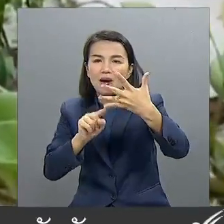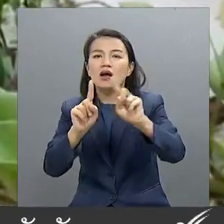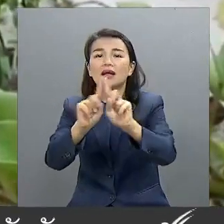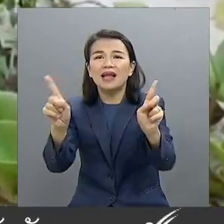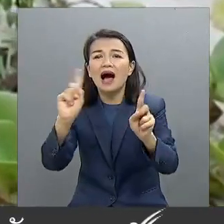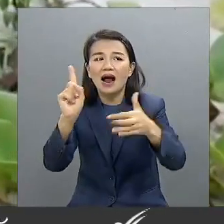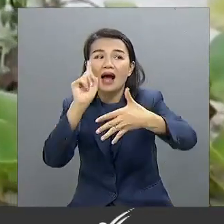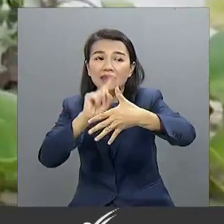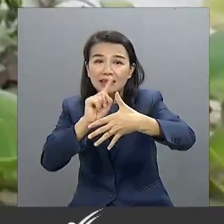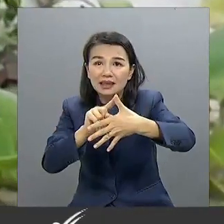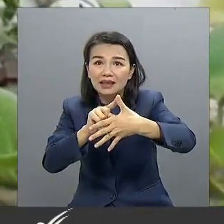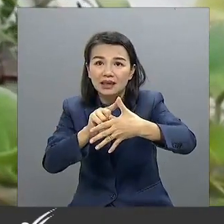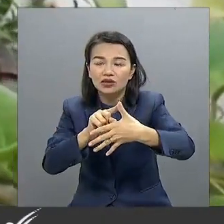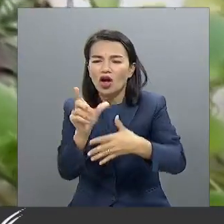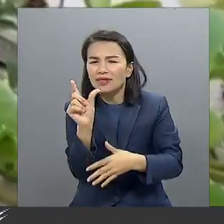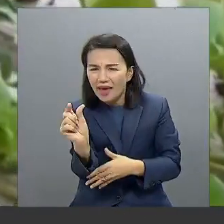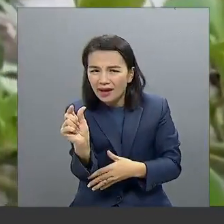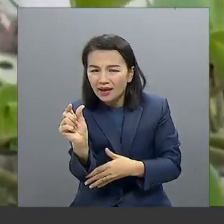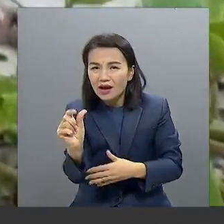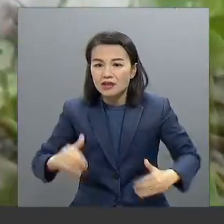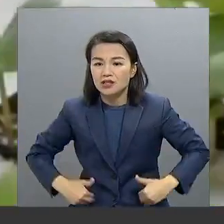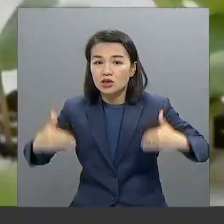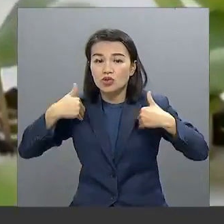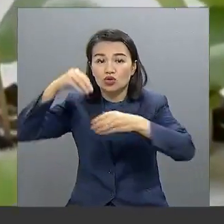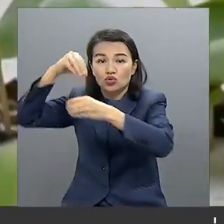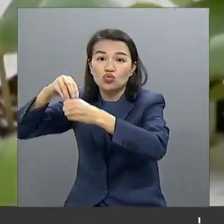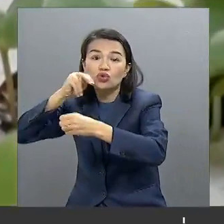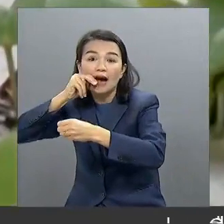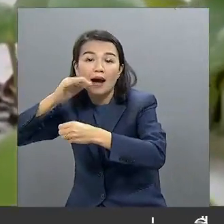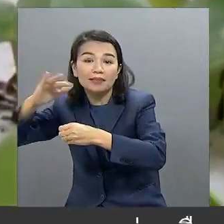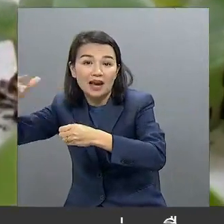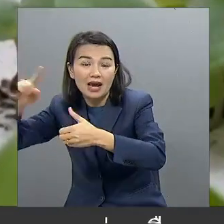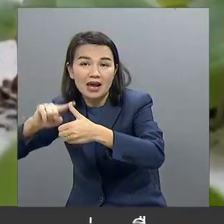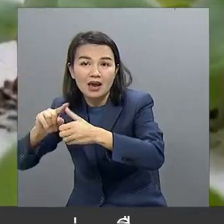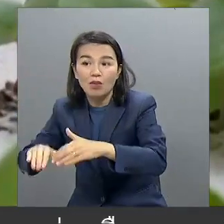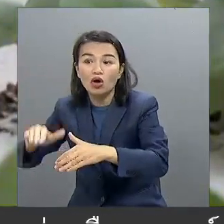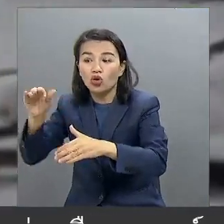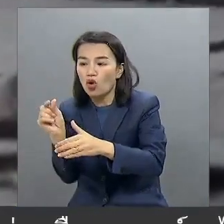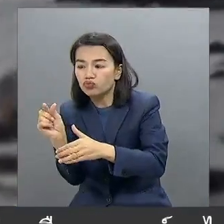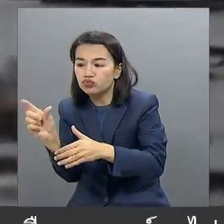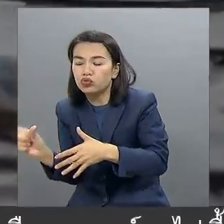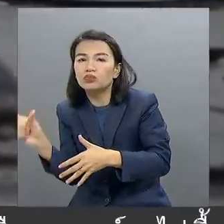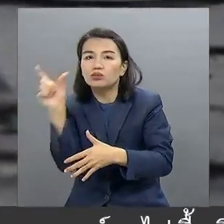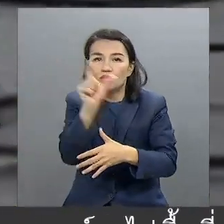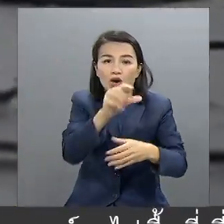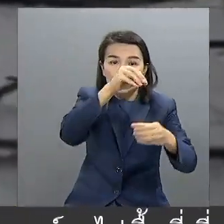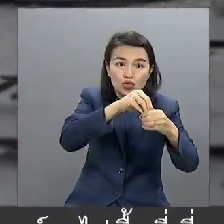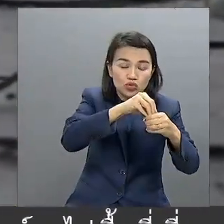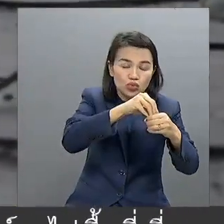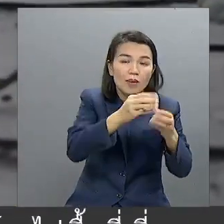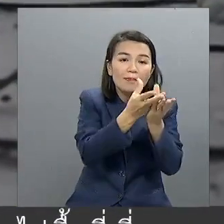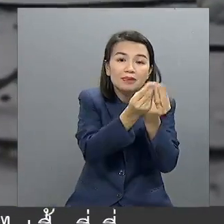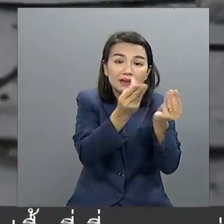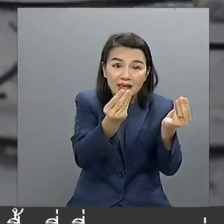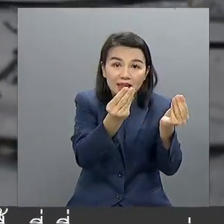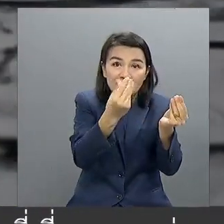ในช่ววัยอ่อนจะใช้ชีวตในน้ำถะเลพอโตขึ้นมาีเลยครั ย้ายมาอยบมบกแล้วแลจะกลบไปถะเลอครั้งตอนที่ตัวเมีววางไข่